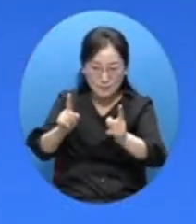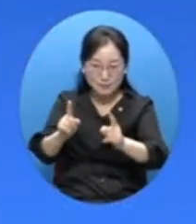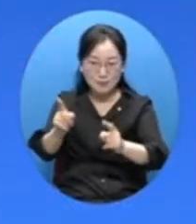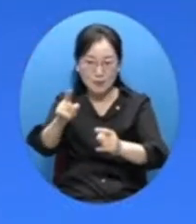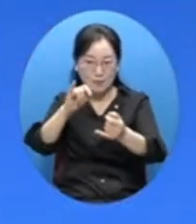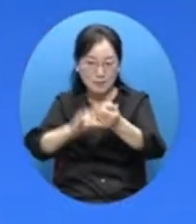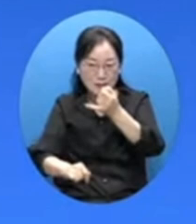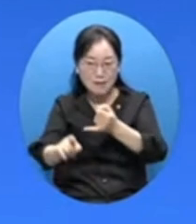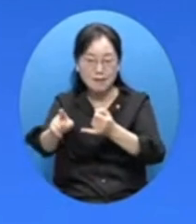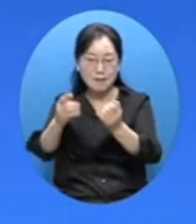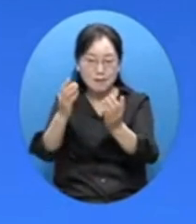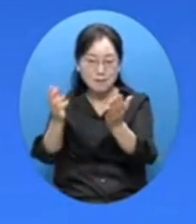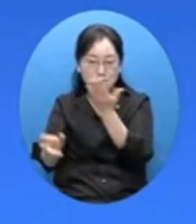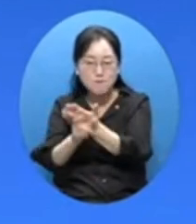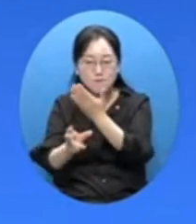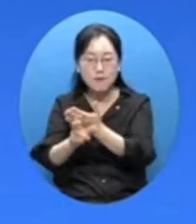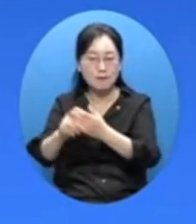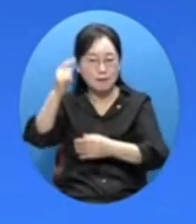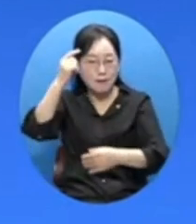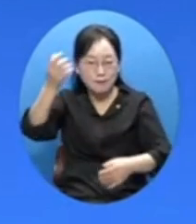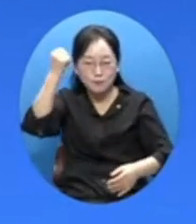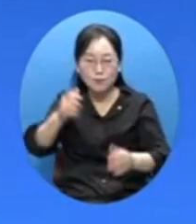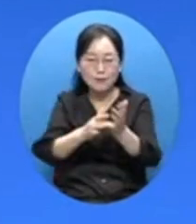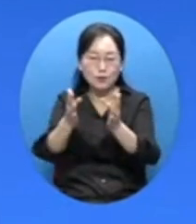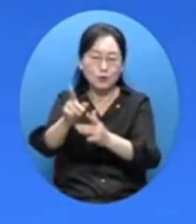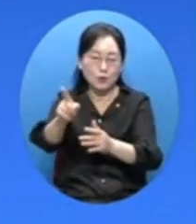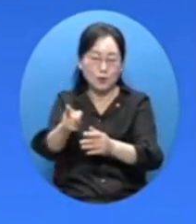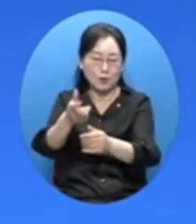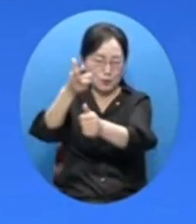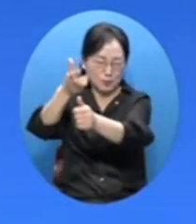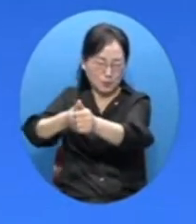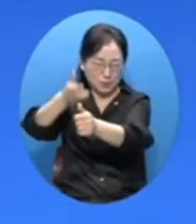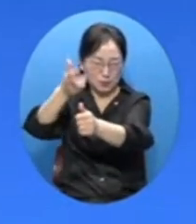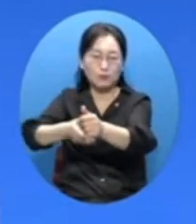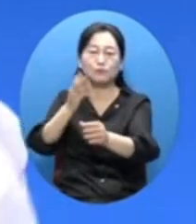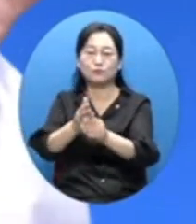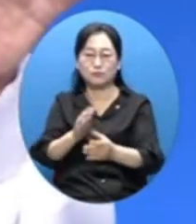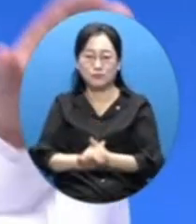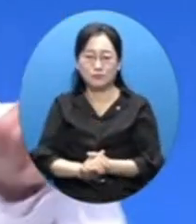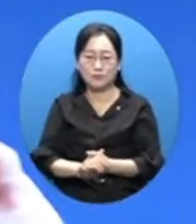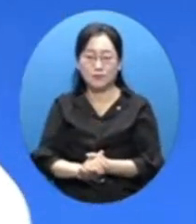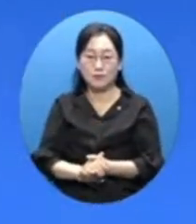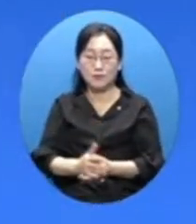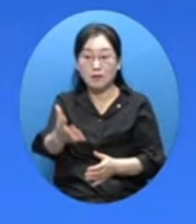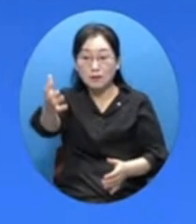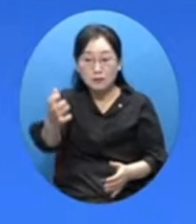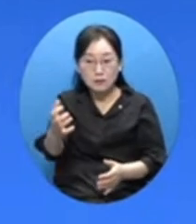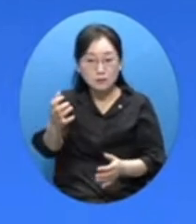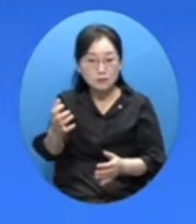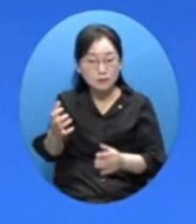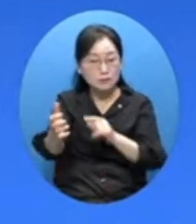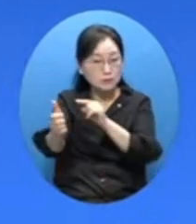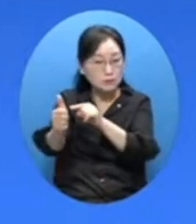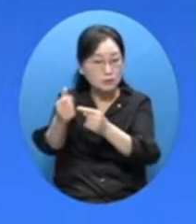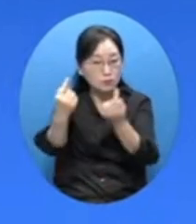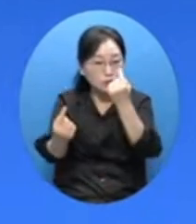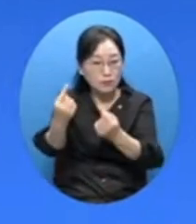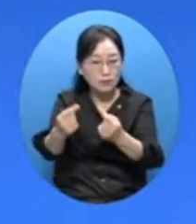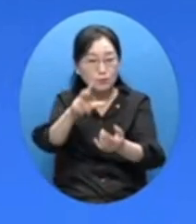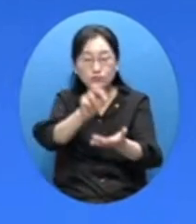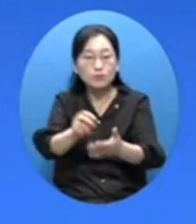어기는 것이라 생각해서 예수님을 고발하려고 지켜보고 있었습니다. 손 마른 사람보다 더 큰 문제가 이